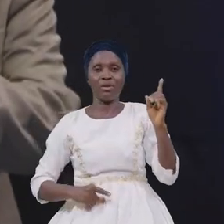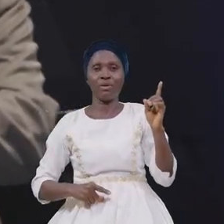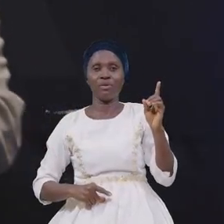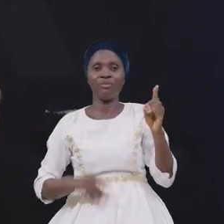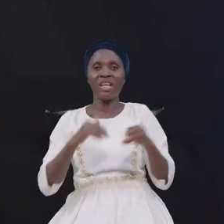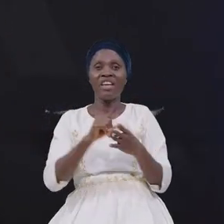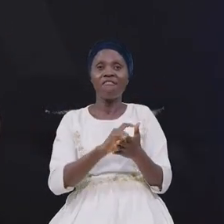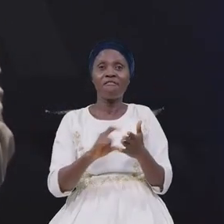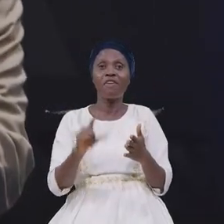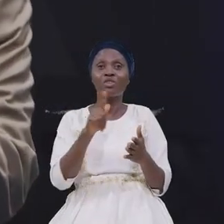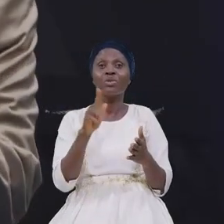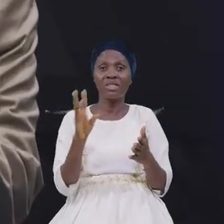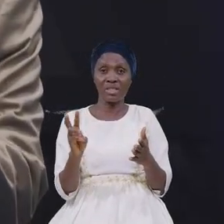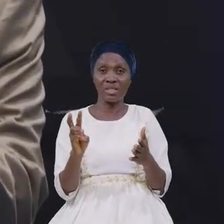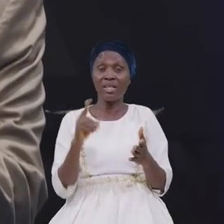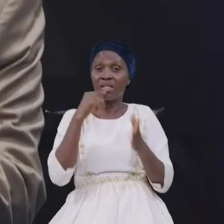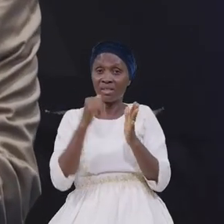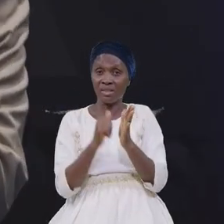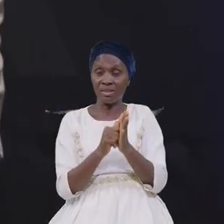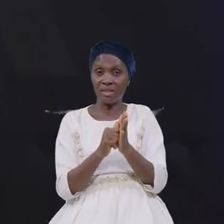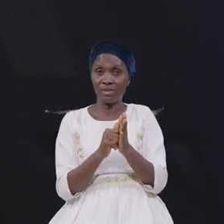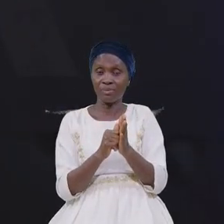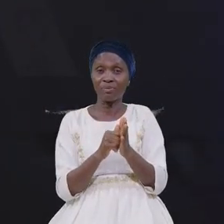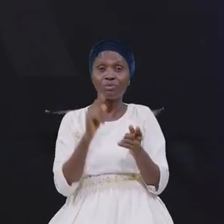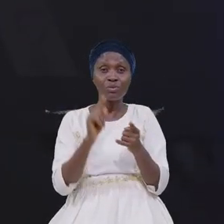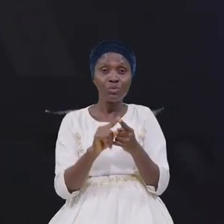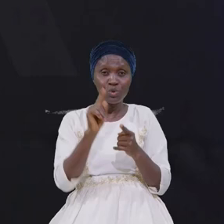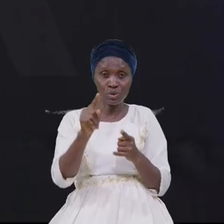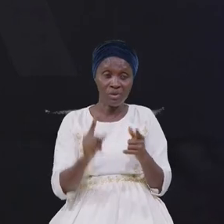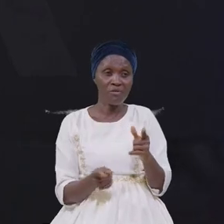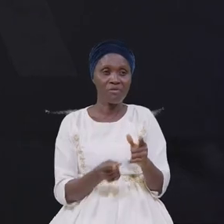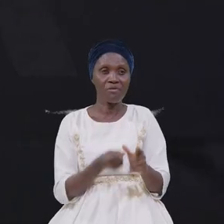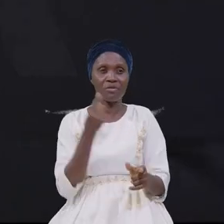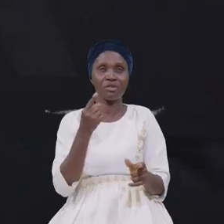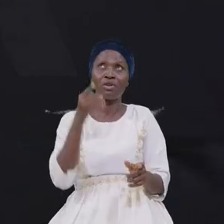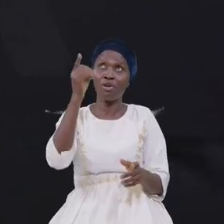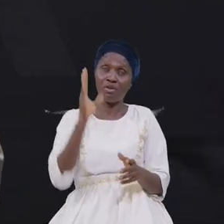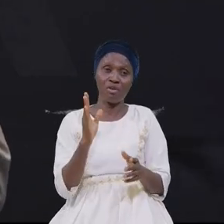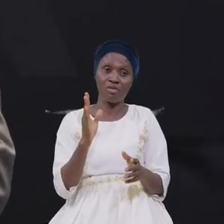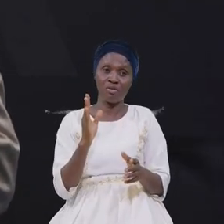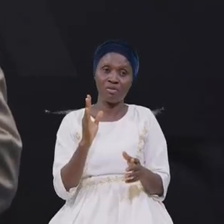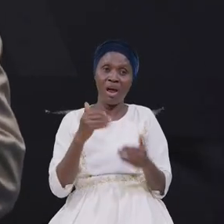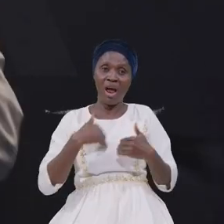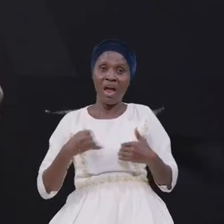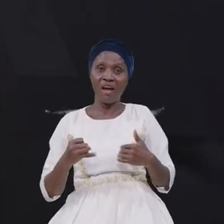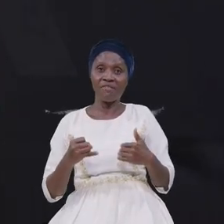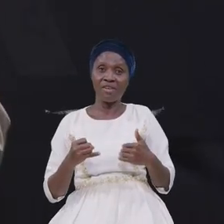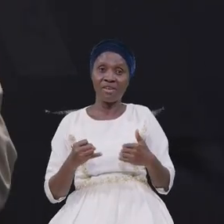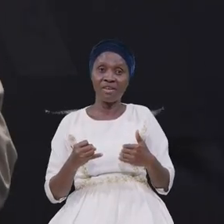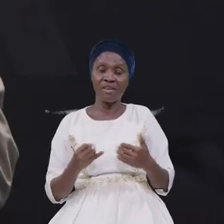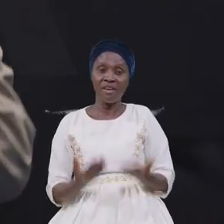26 qui dit: c'est à vous premièrement que Dieu, ayant suscité